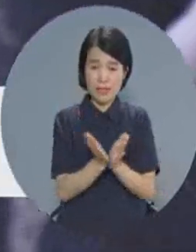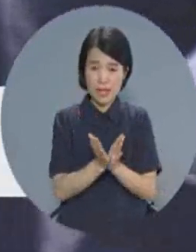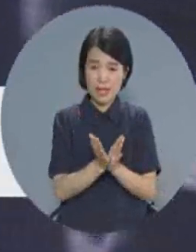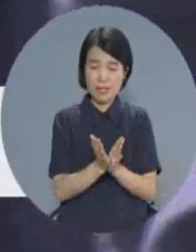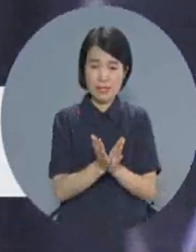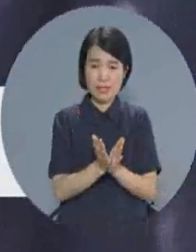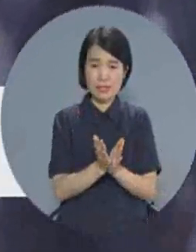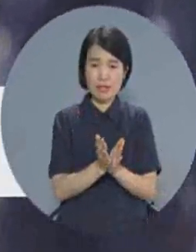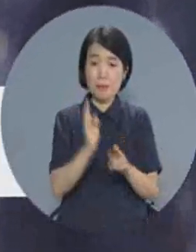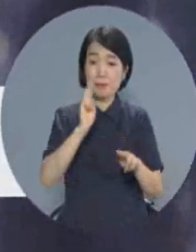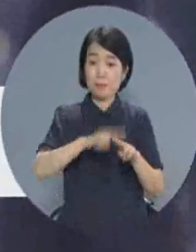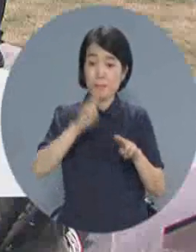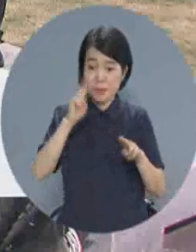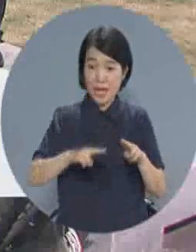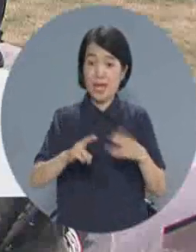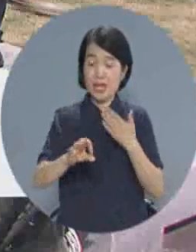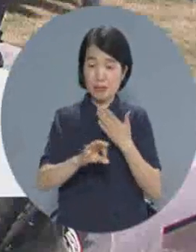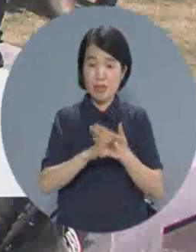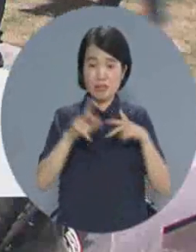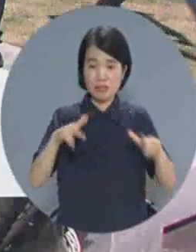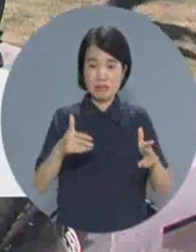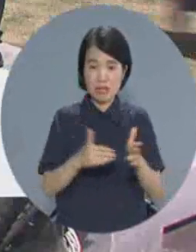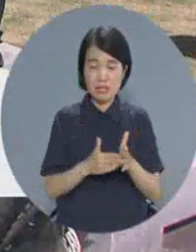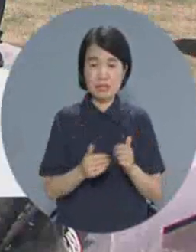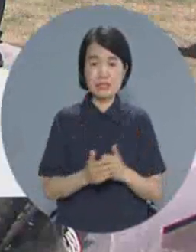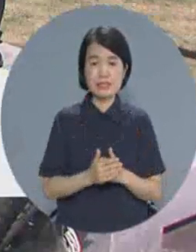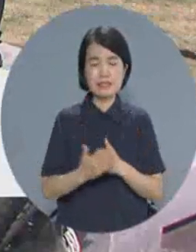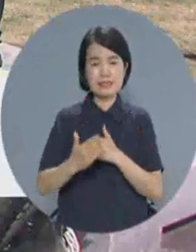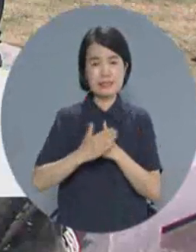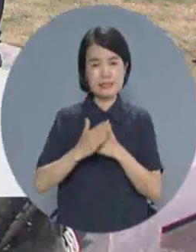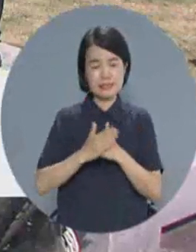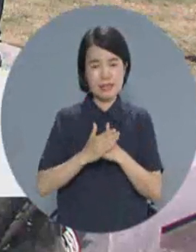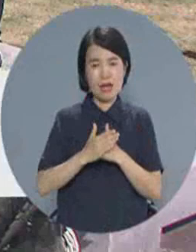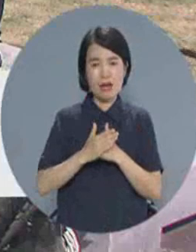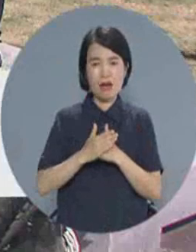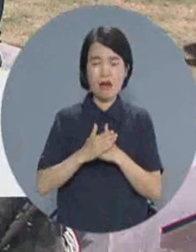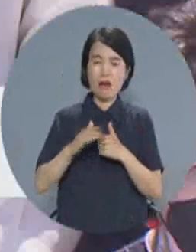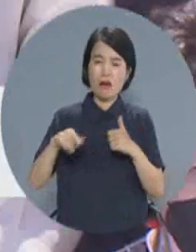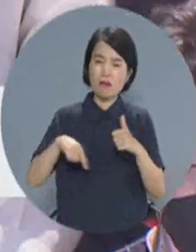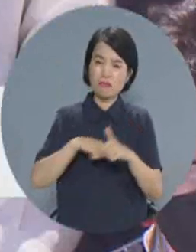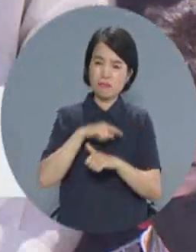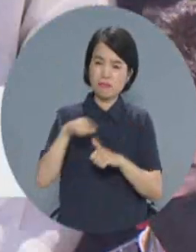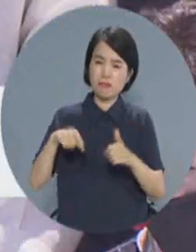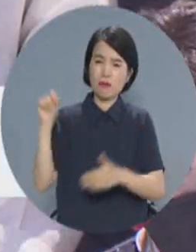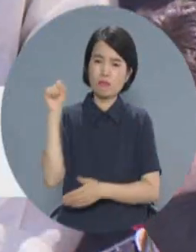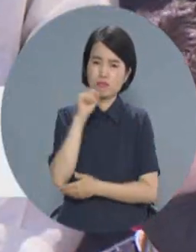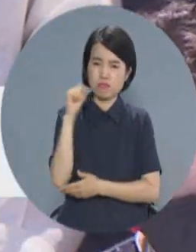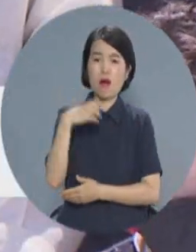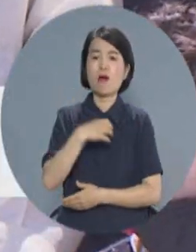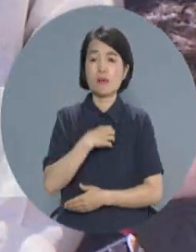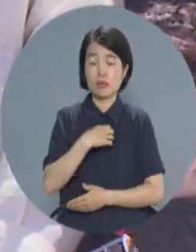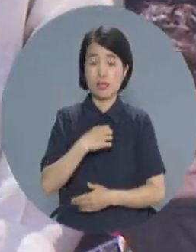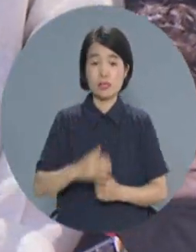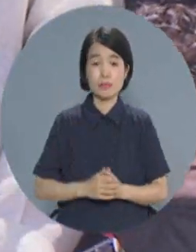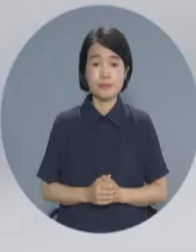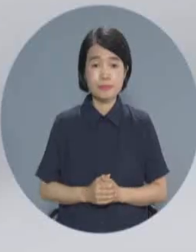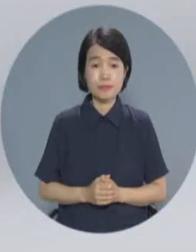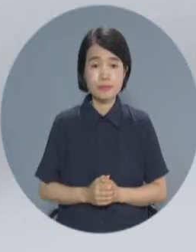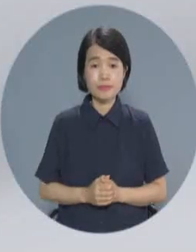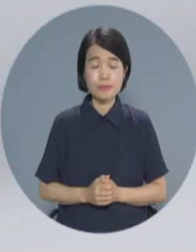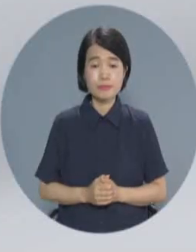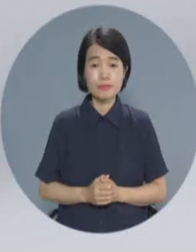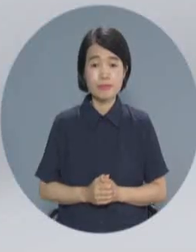당권에서 완전히 밀려날 경우 지금까지 다져온 지지 기반이 크게 흔들릴 수 있다는 위기감도 적지 않습니다.